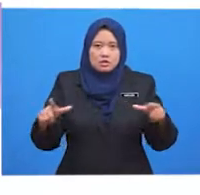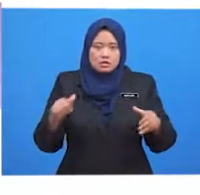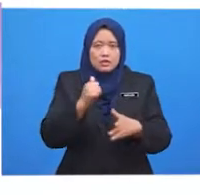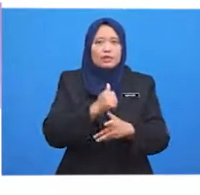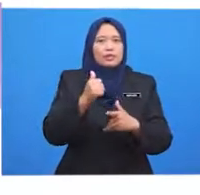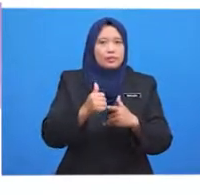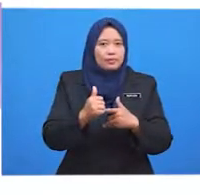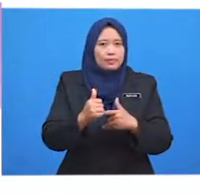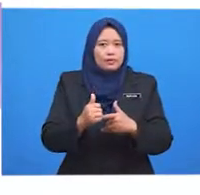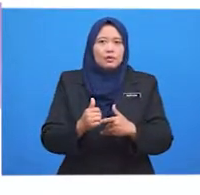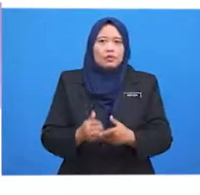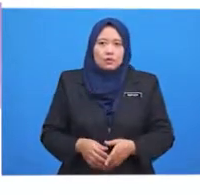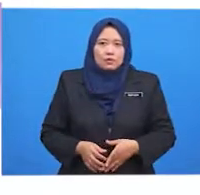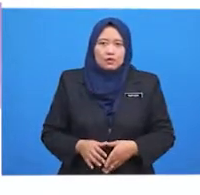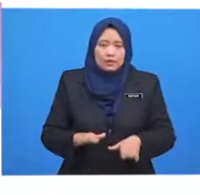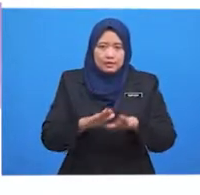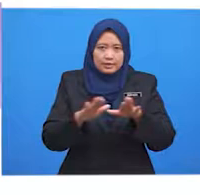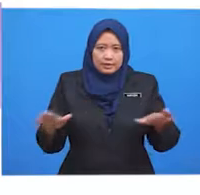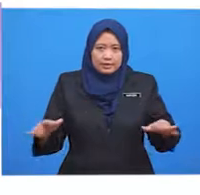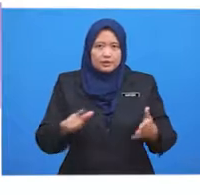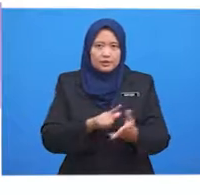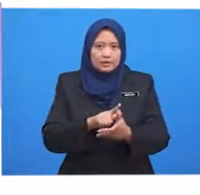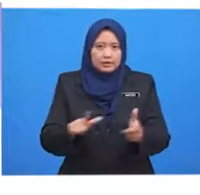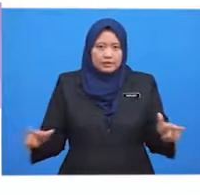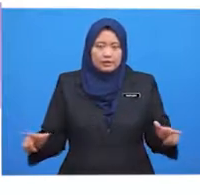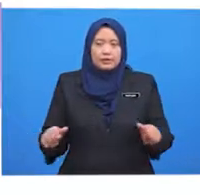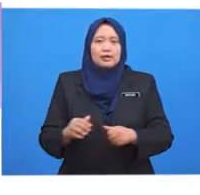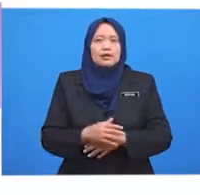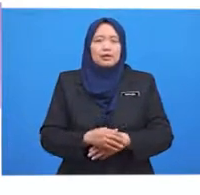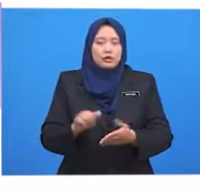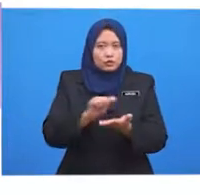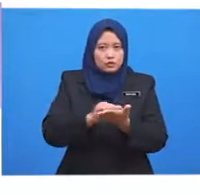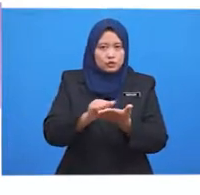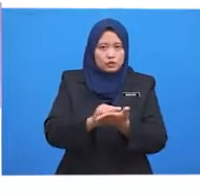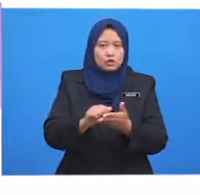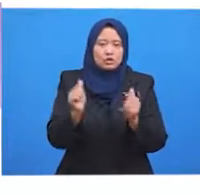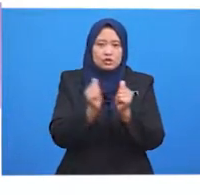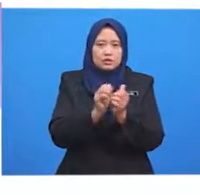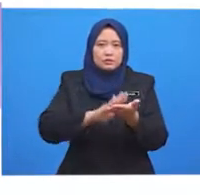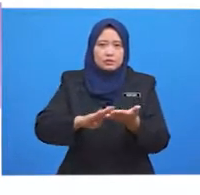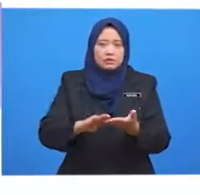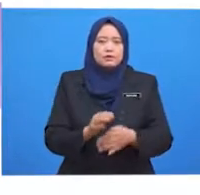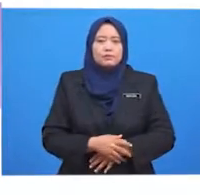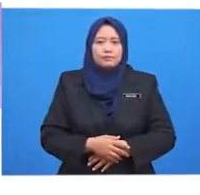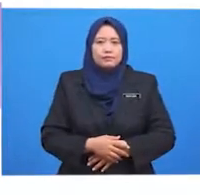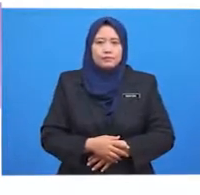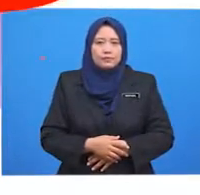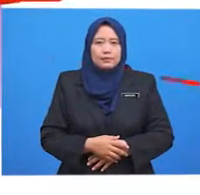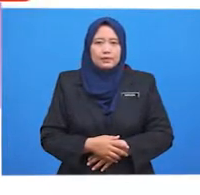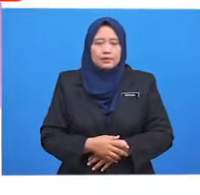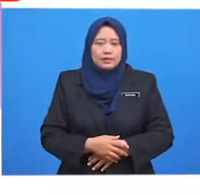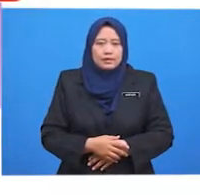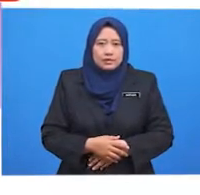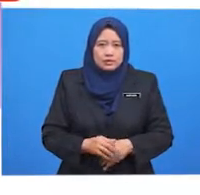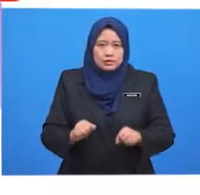dinding dan kain lansir mestilah dicuci dan dibersihkan dari semasa ke semasa.